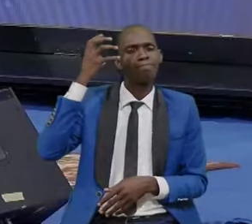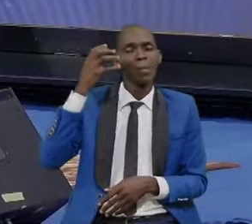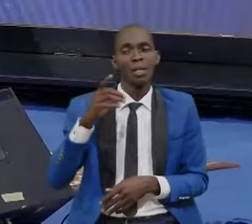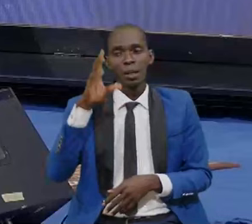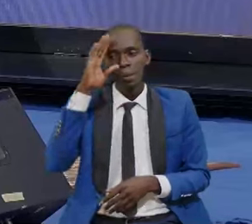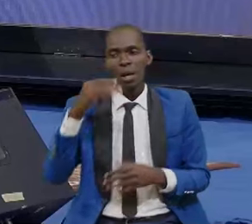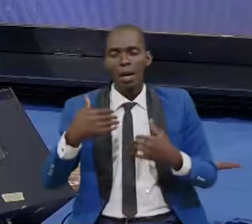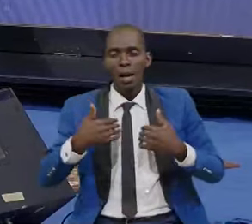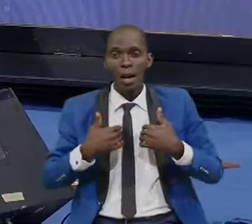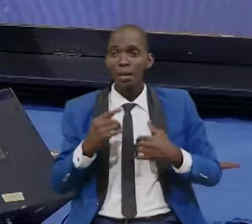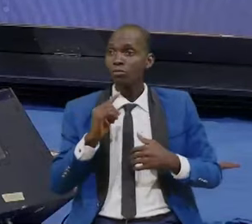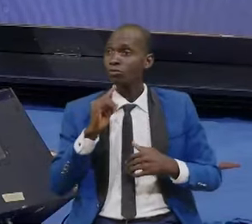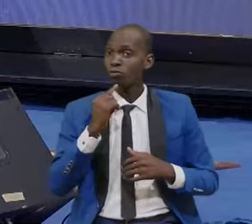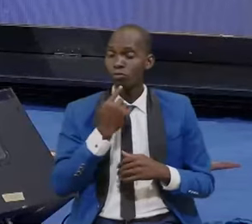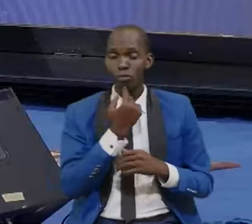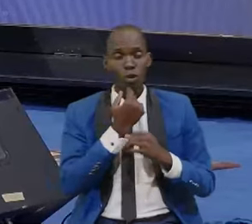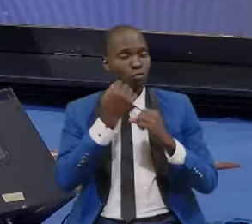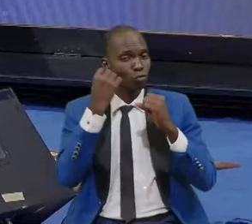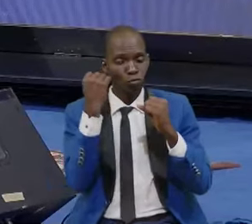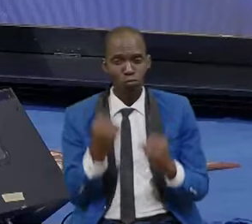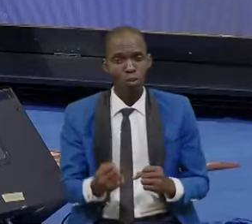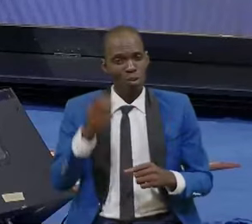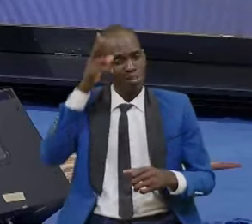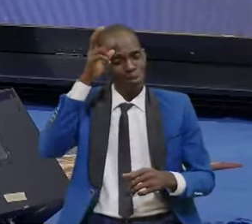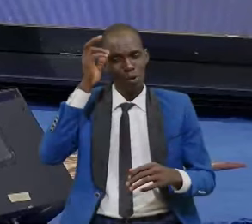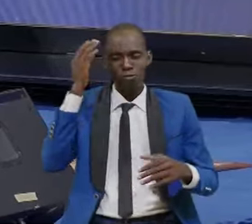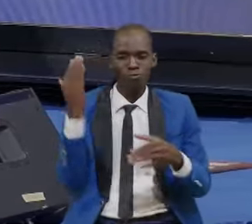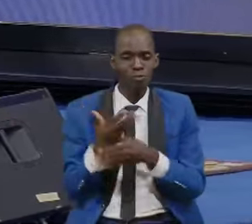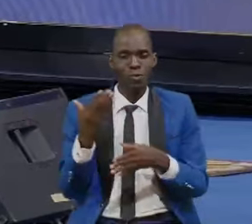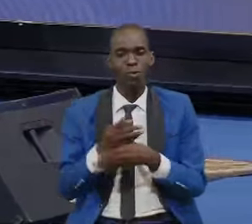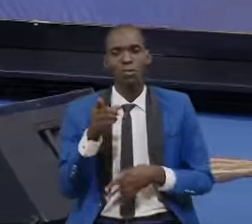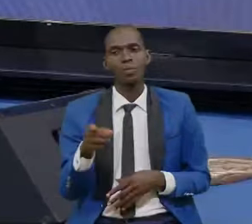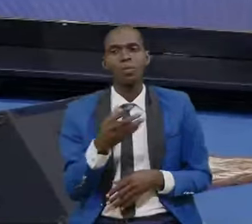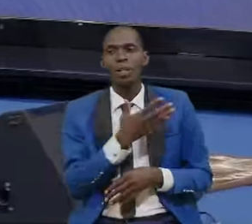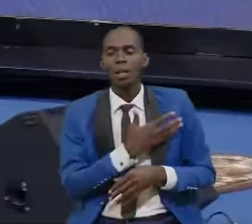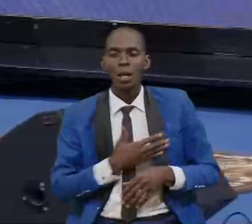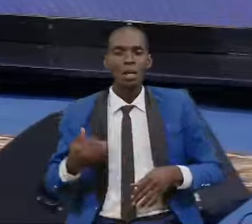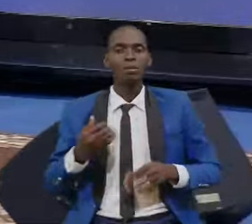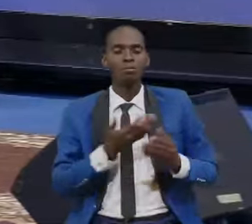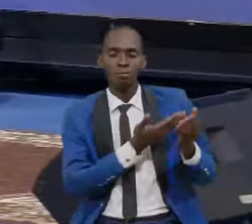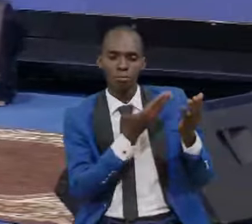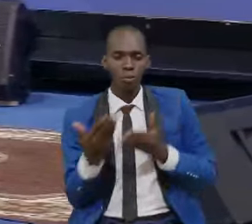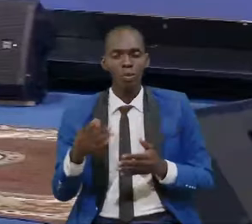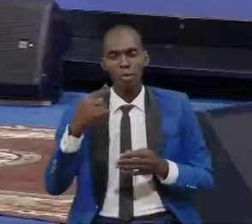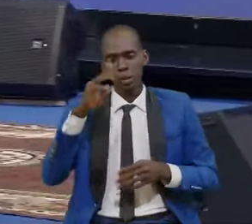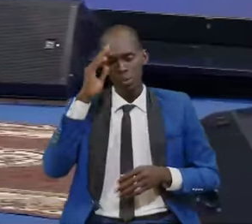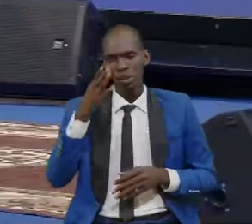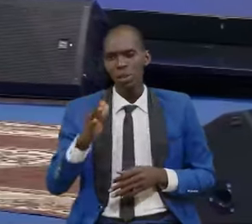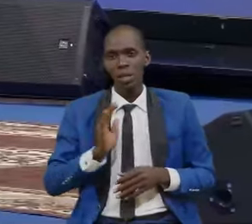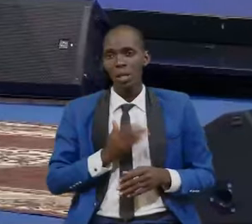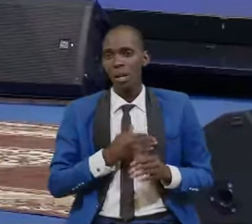avait vraiment un démon puissant qui le tourmentait. Et ils l'ont amené. Non, passeur